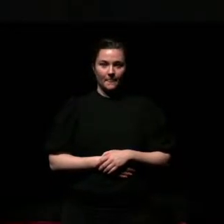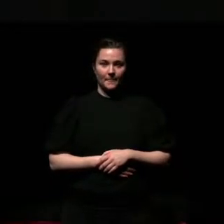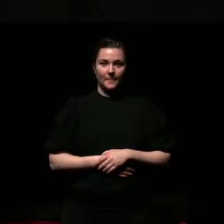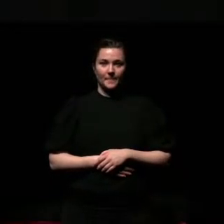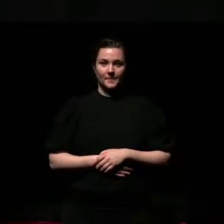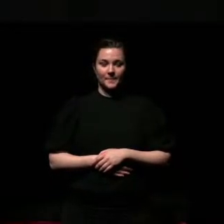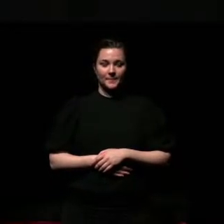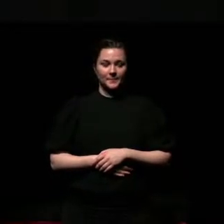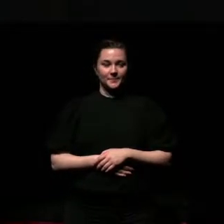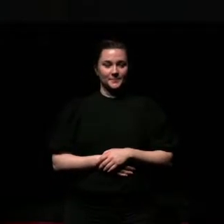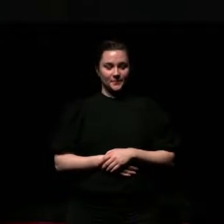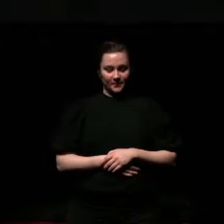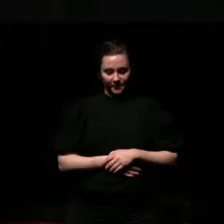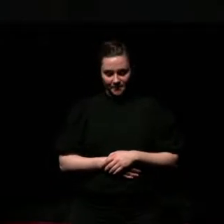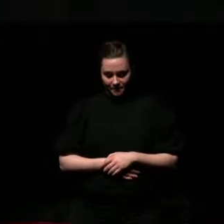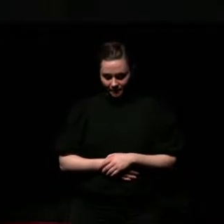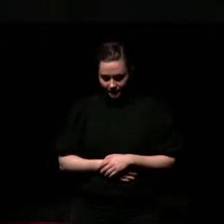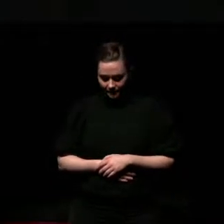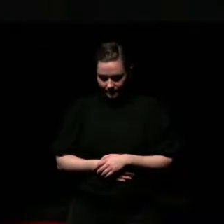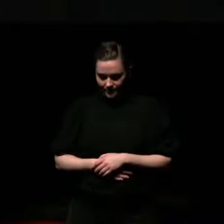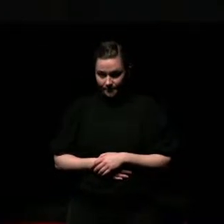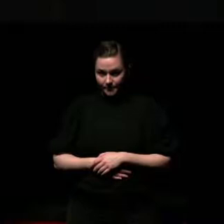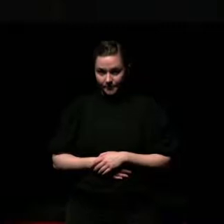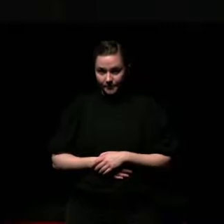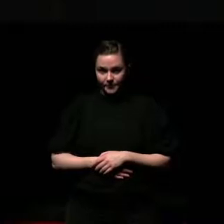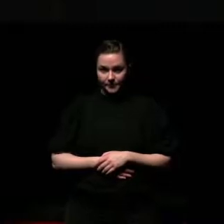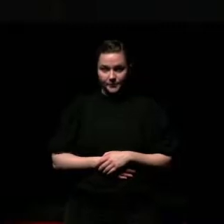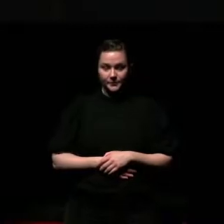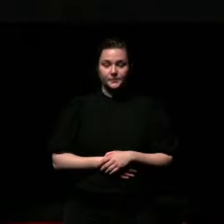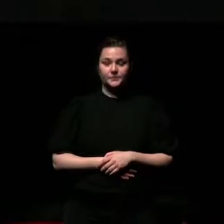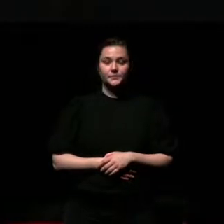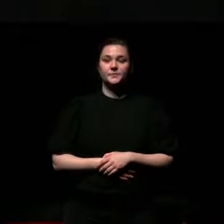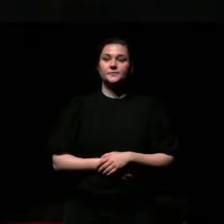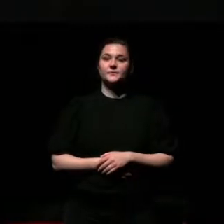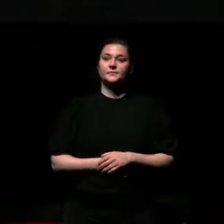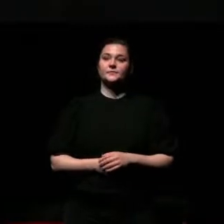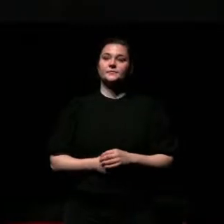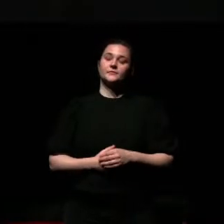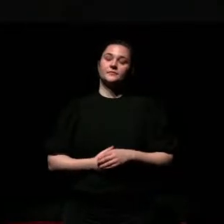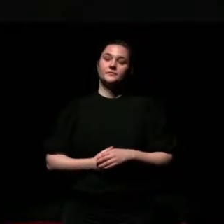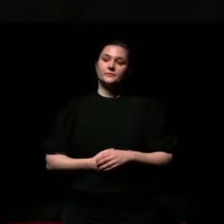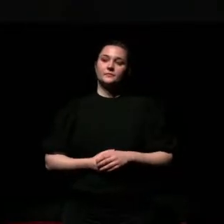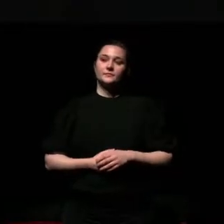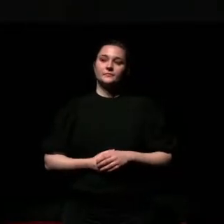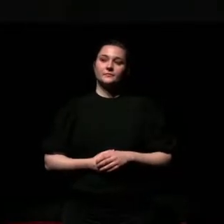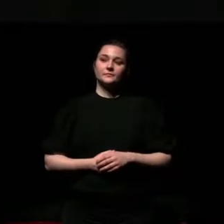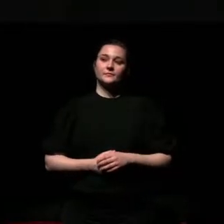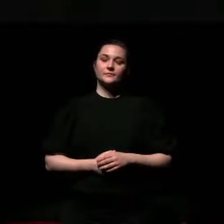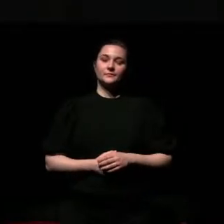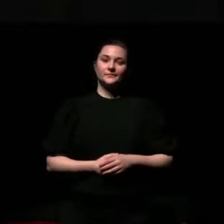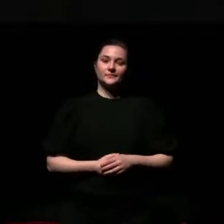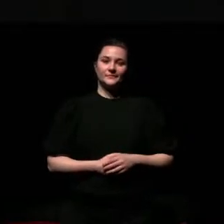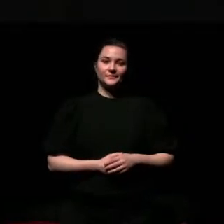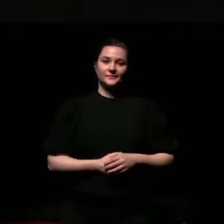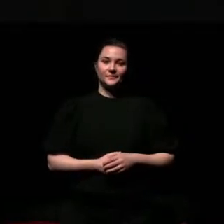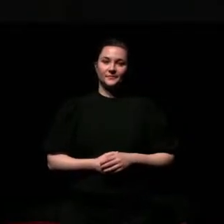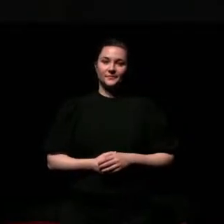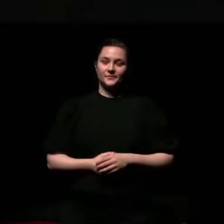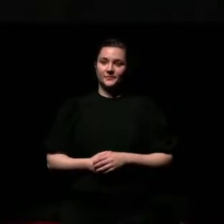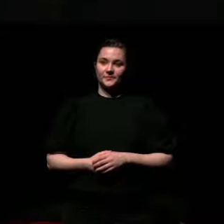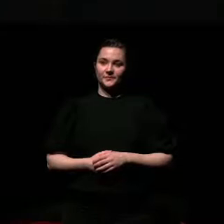Ja, vårt kats vågi. Så när raken tycker hur fina dagar att